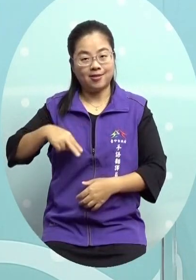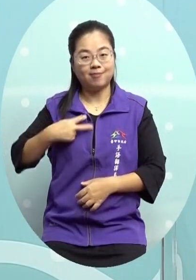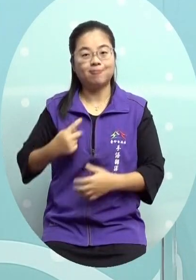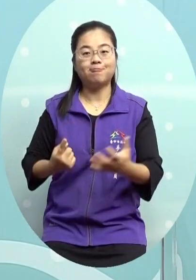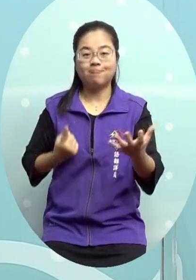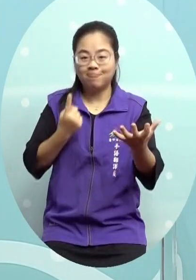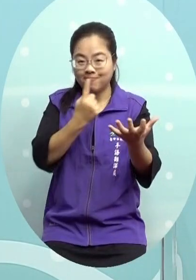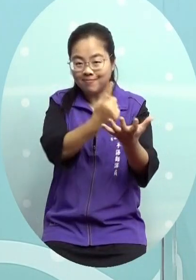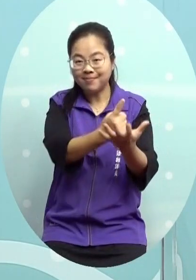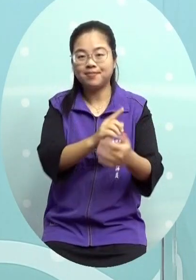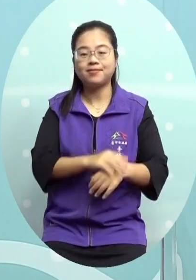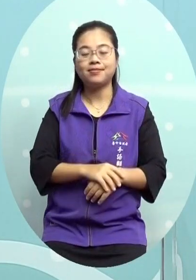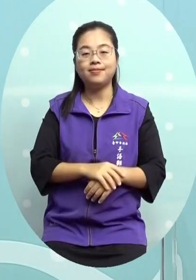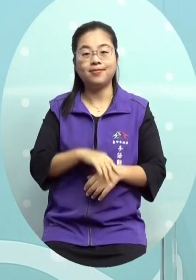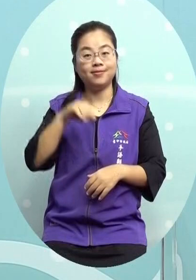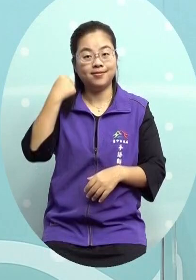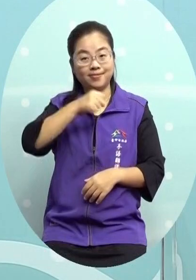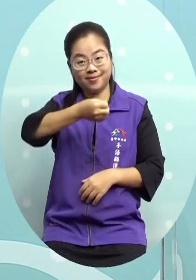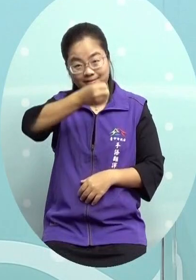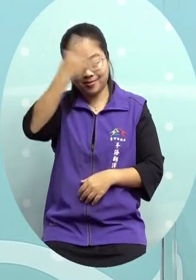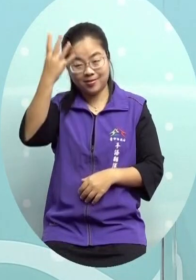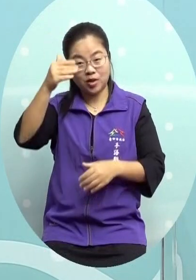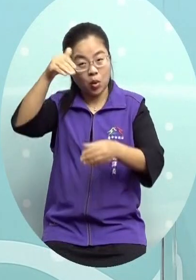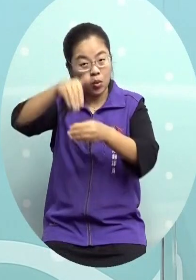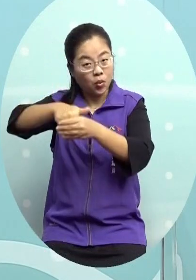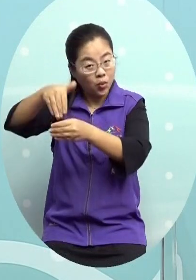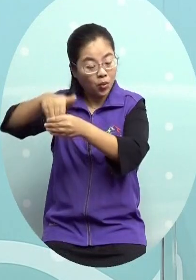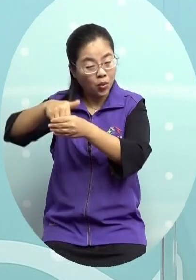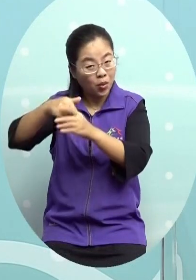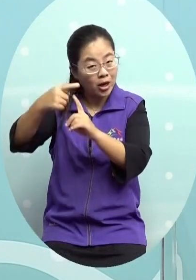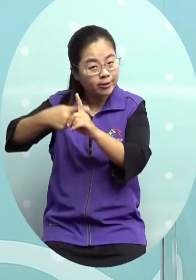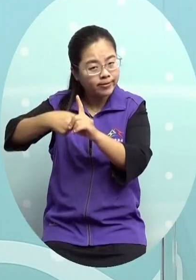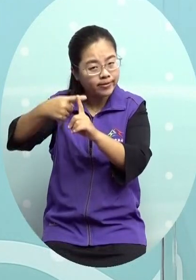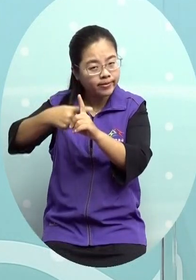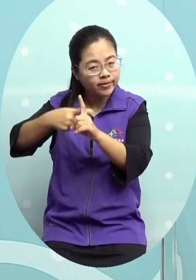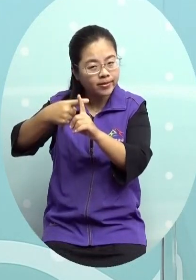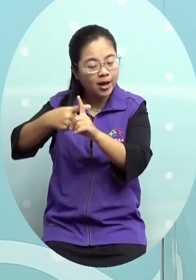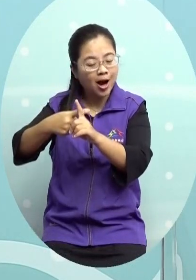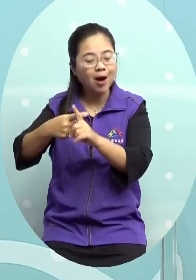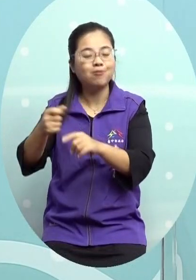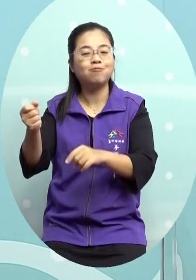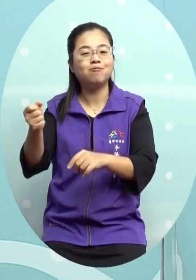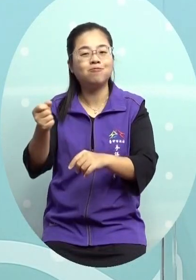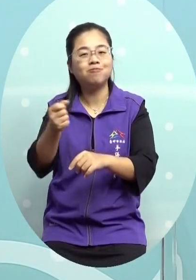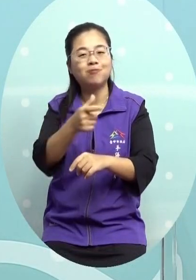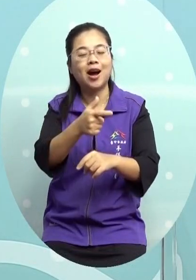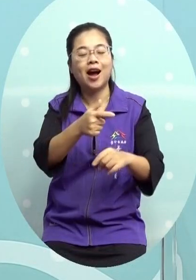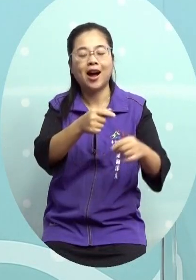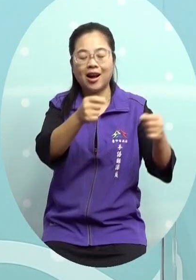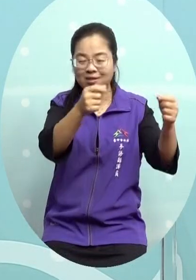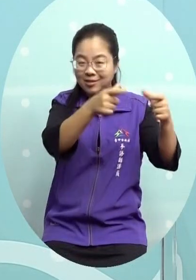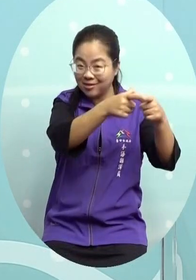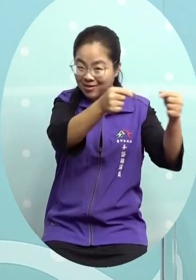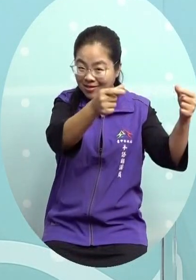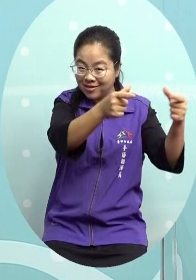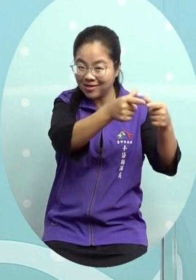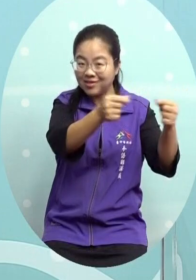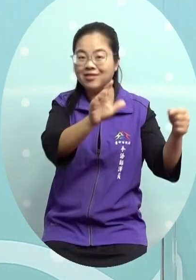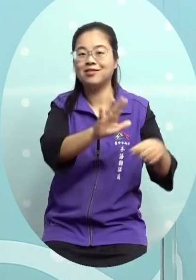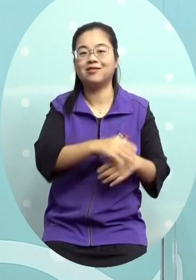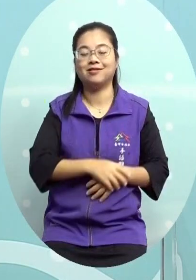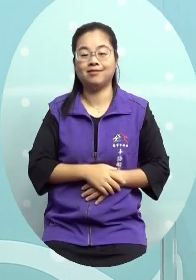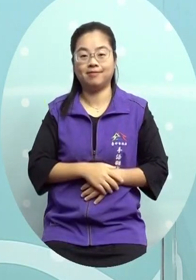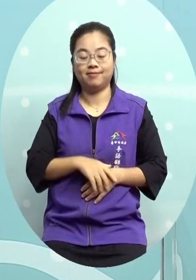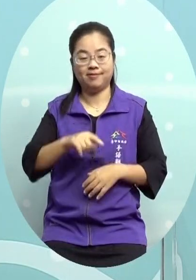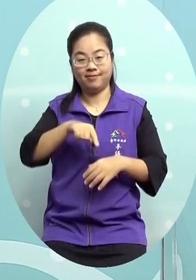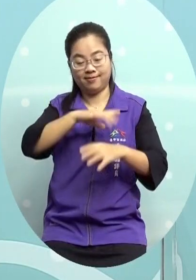轻人参与。尤其台湾在年轻人的投票率上面，其实远远胜过我们的邻国日本。这也是我们在很多